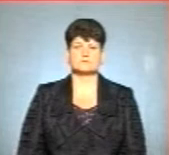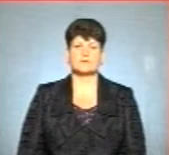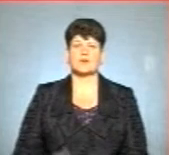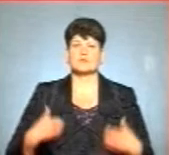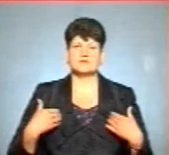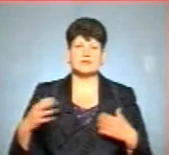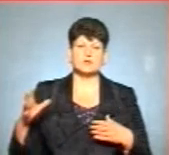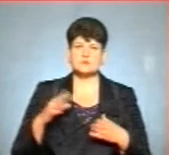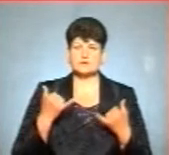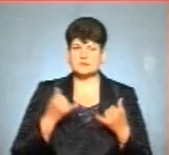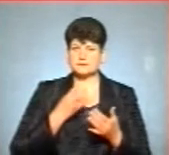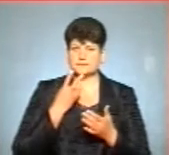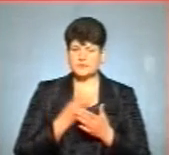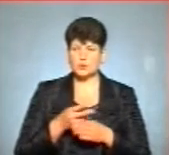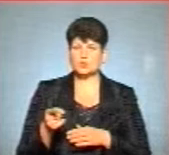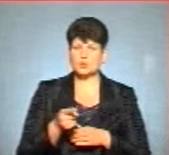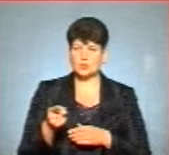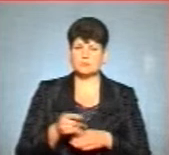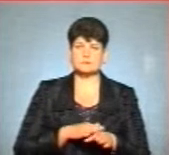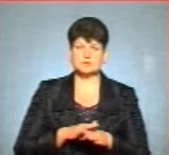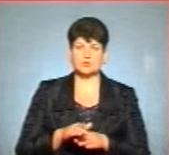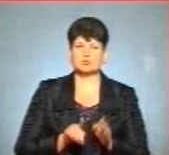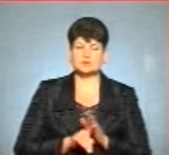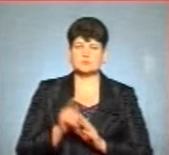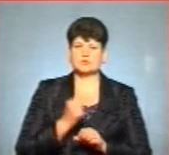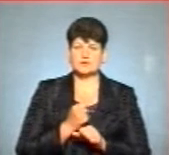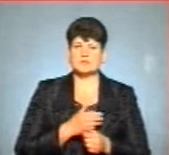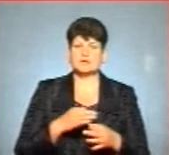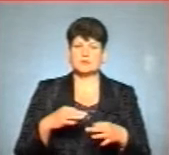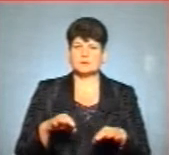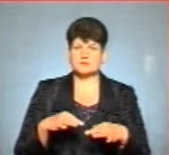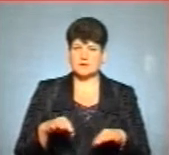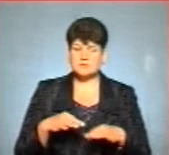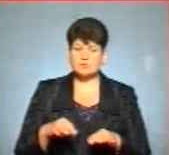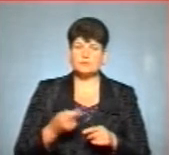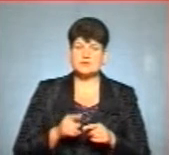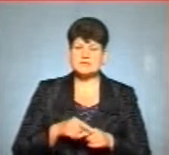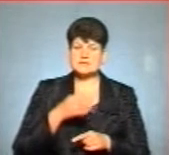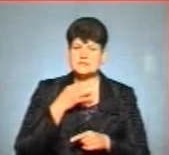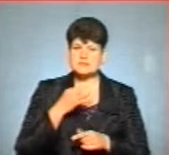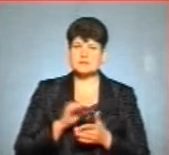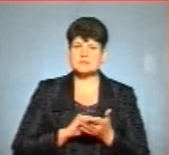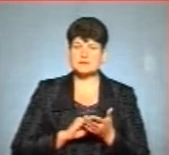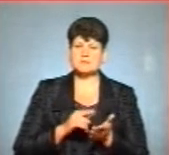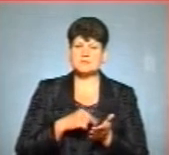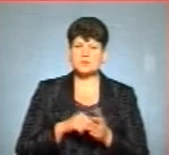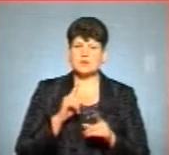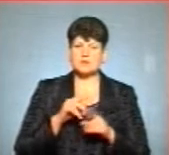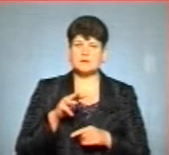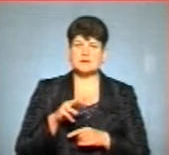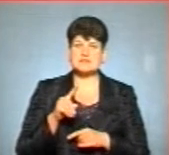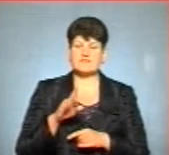Мої вітання усім, хто зараз з нами. У Тернополі повноцінно запрацював громадський транспорт. Про це повідомила речниця міської ради Мар'яна